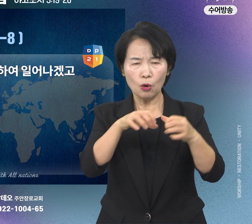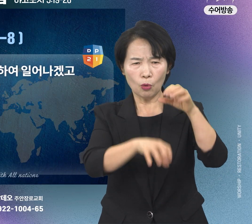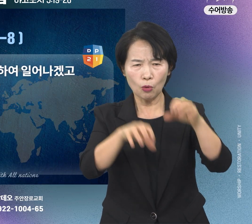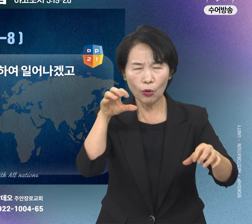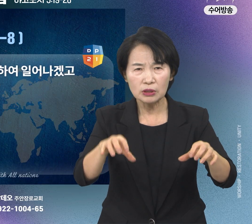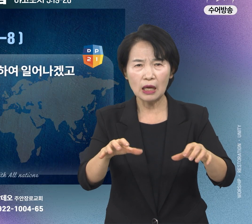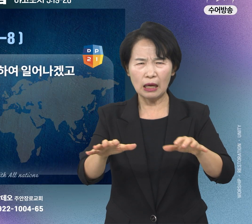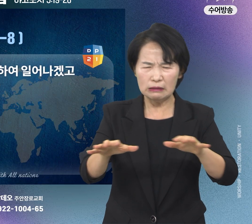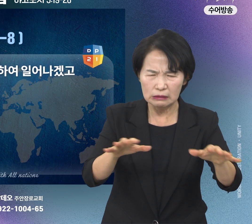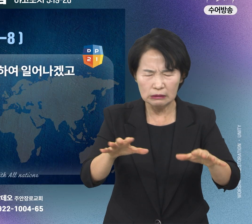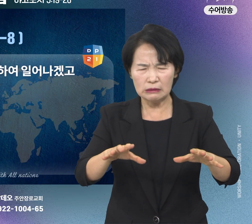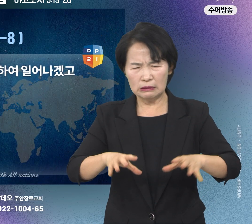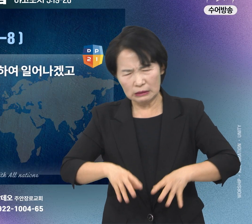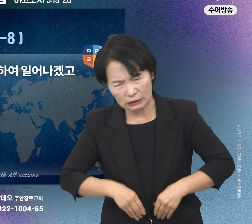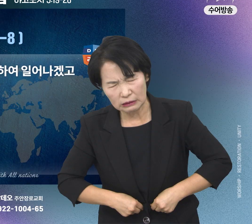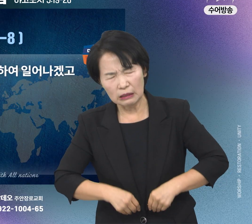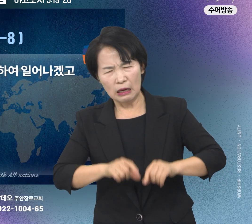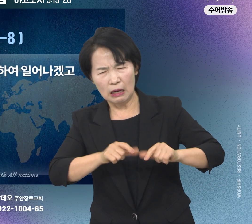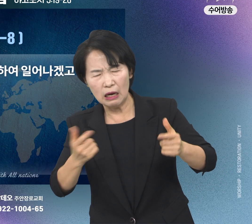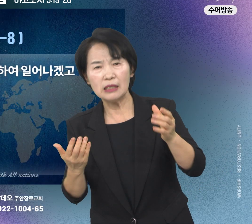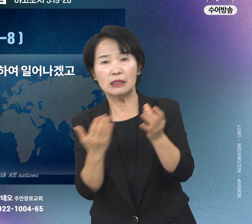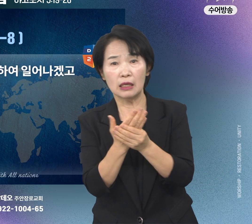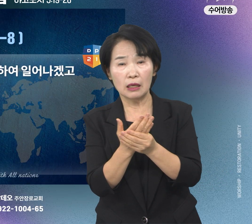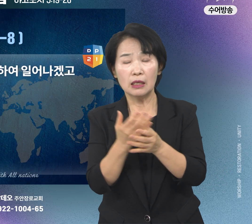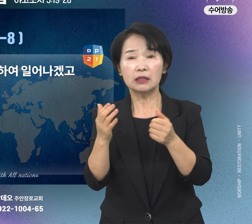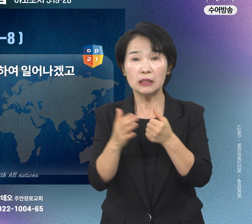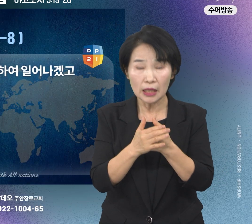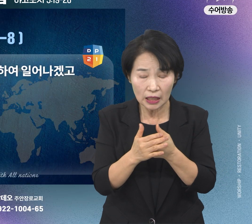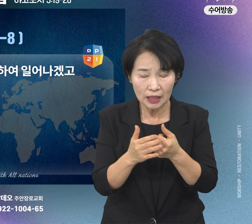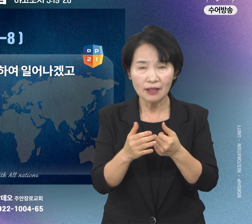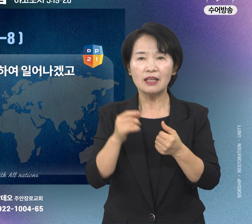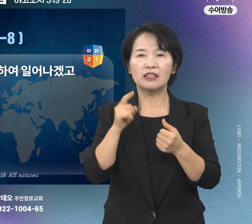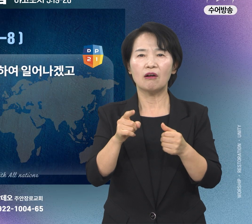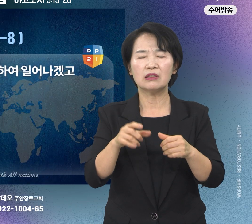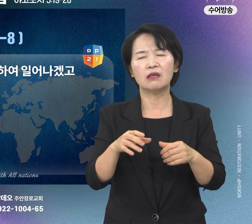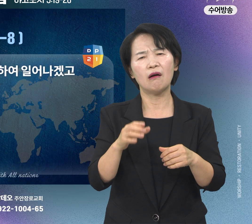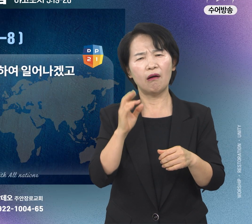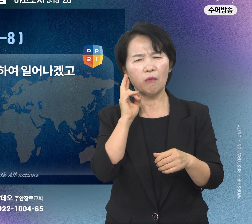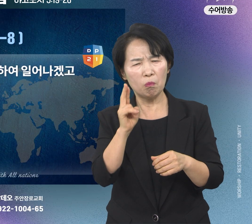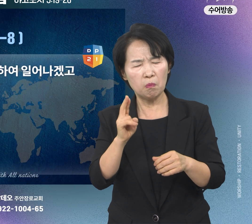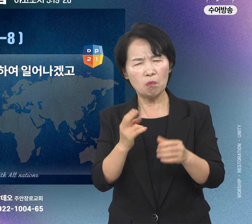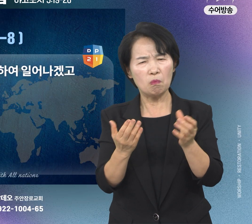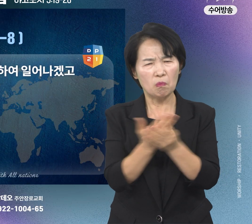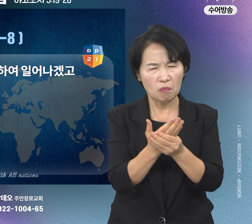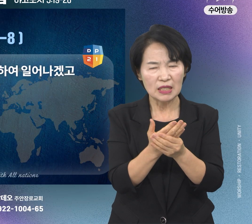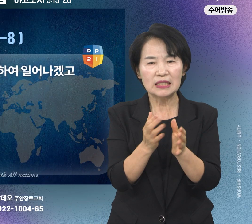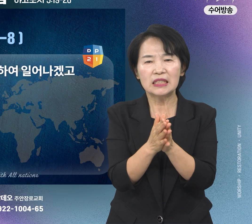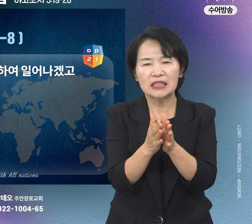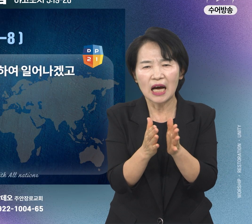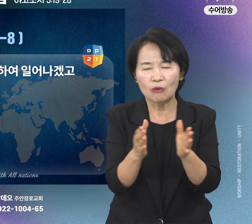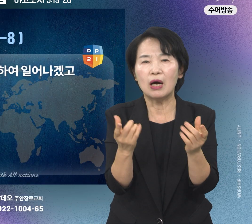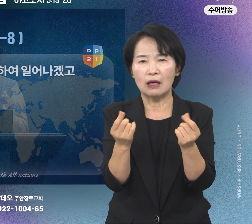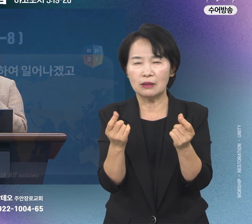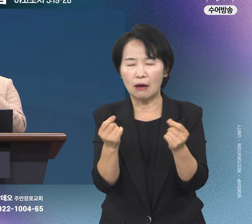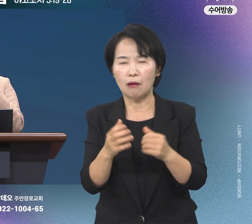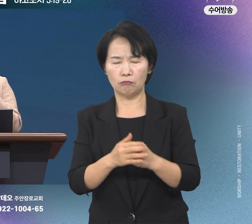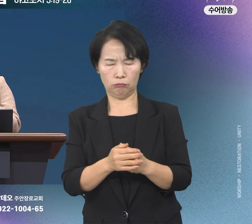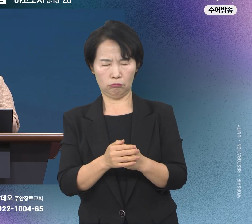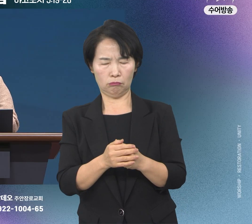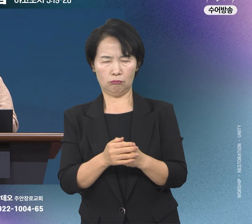지진이 있으리니 이 모든 것은 재난의 시작입니다. 하면서 자매님 저한테 물어보는